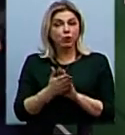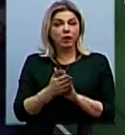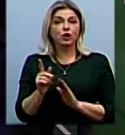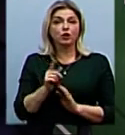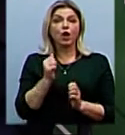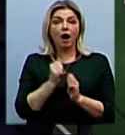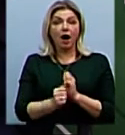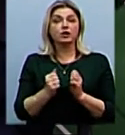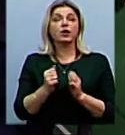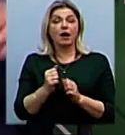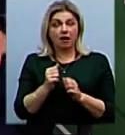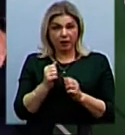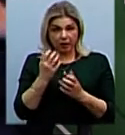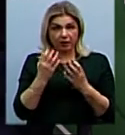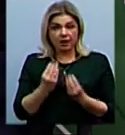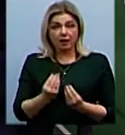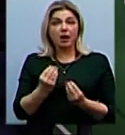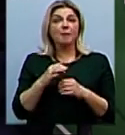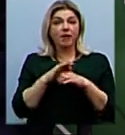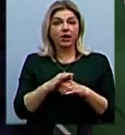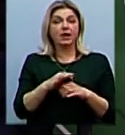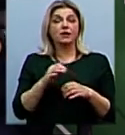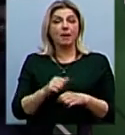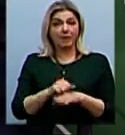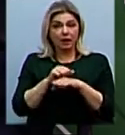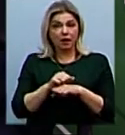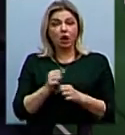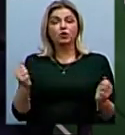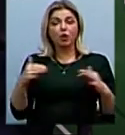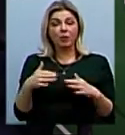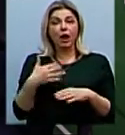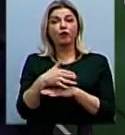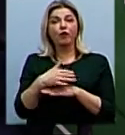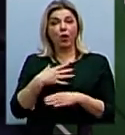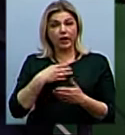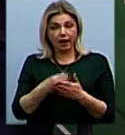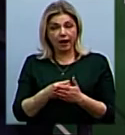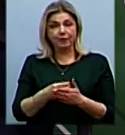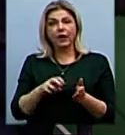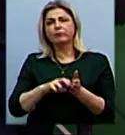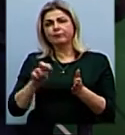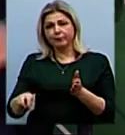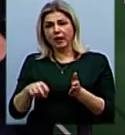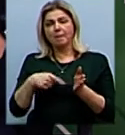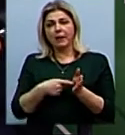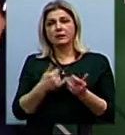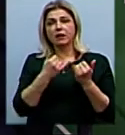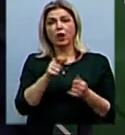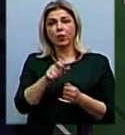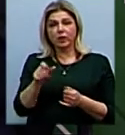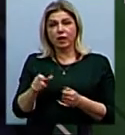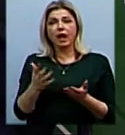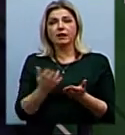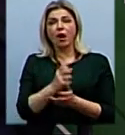чтобы проводить митинги и снова требовать что-то от горсовета, собраться у себя во дворе, отойти от этого места для людей, найти другую компанию.